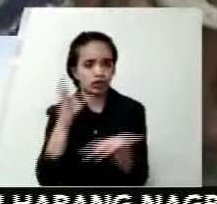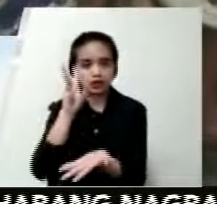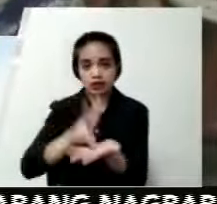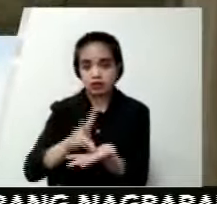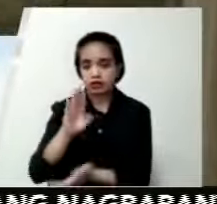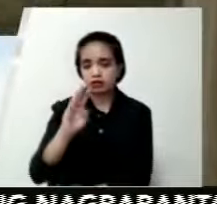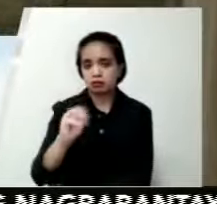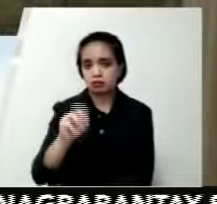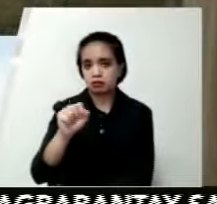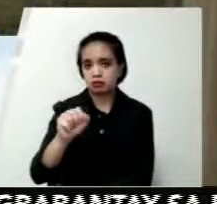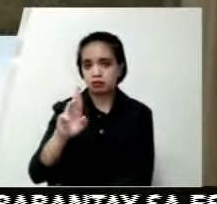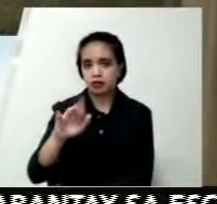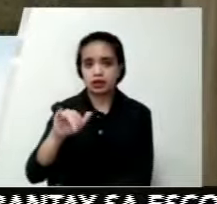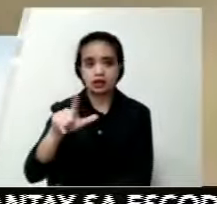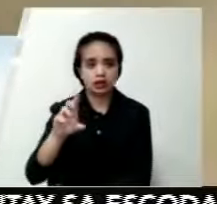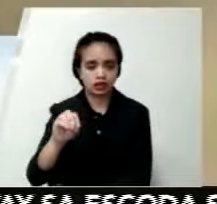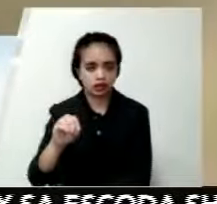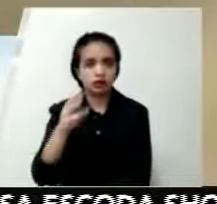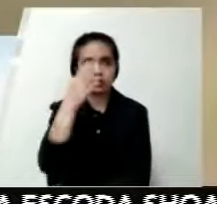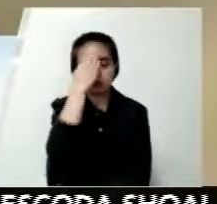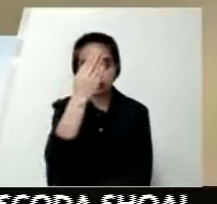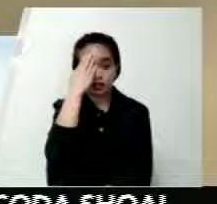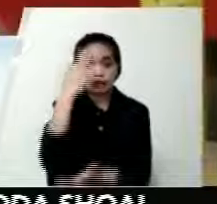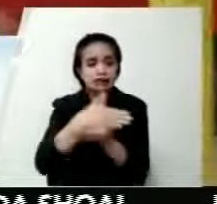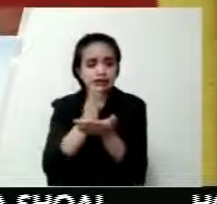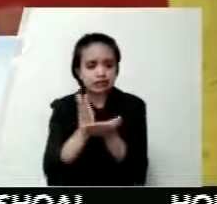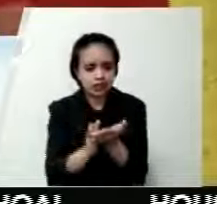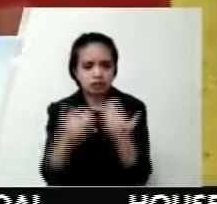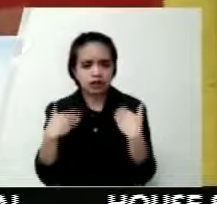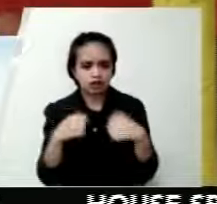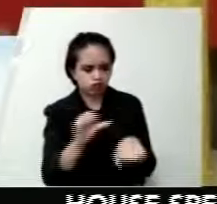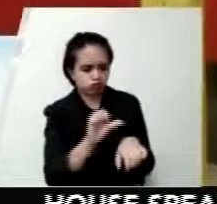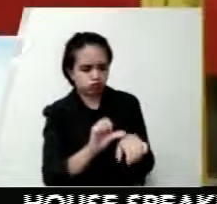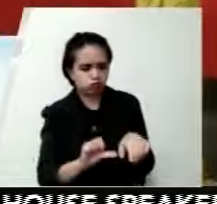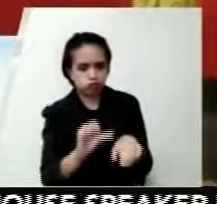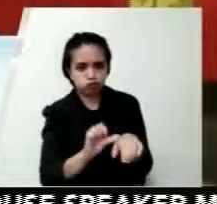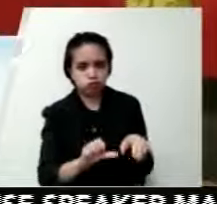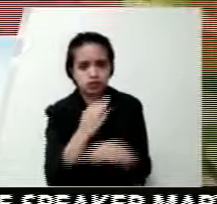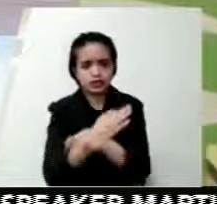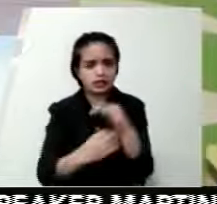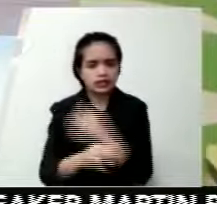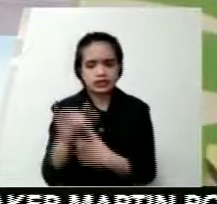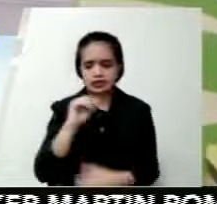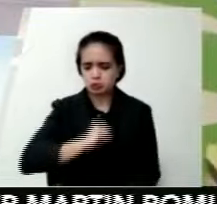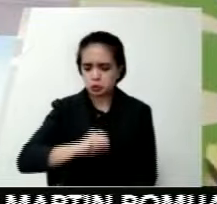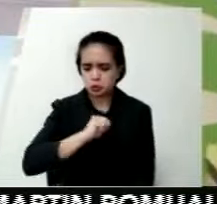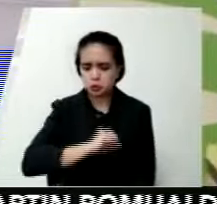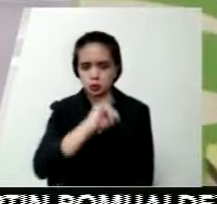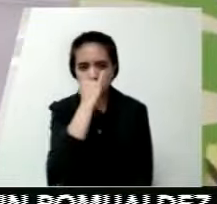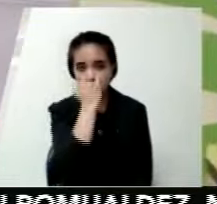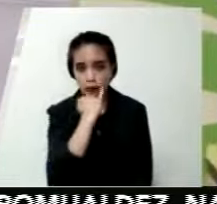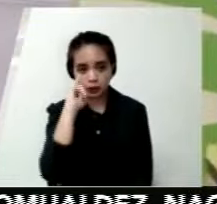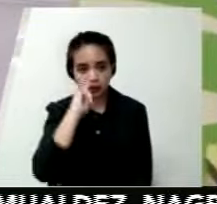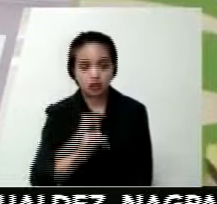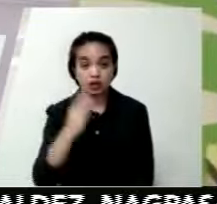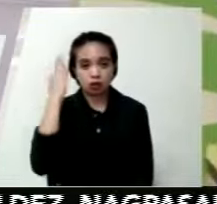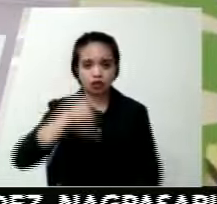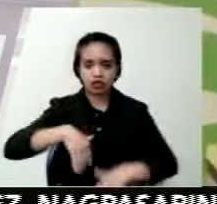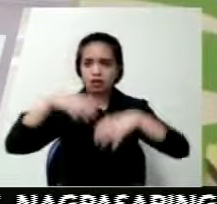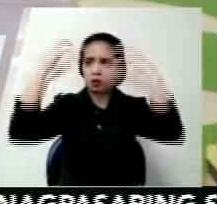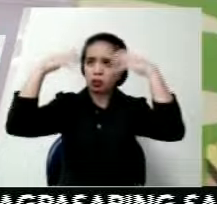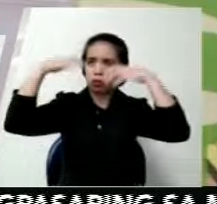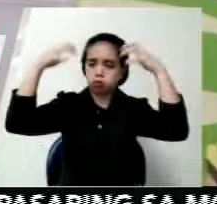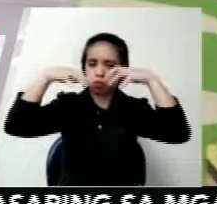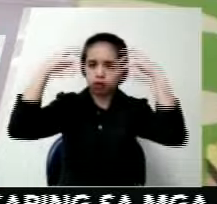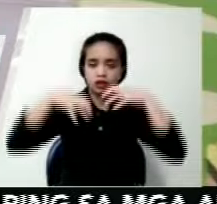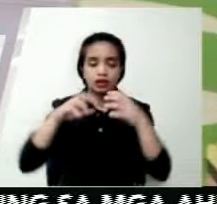sa kanila nagkasugat sa paa, pati ubot sipon. Nababad sila sa ulan, kaya kaakibat na